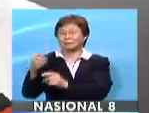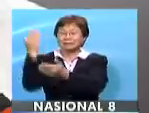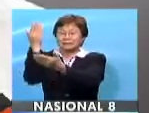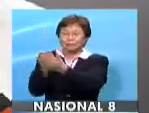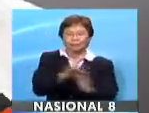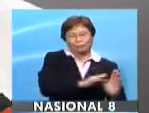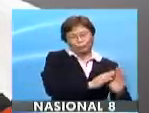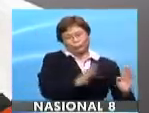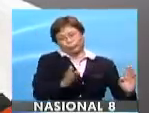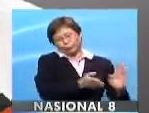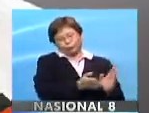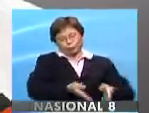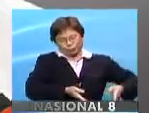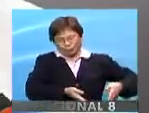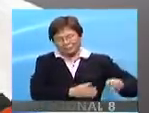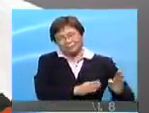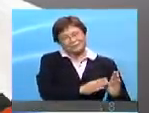akan sentiasa memberikan kita